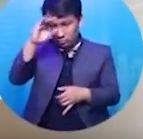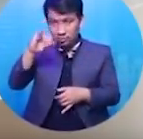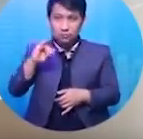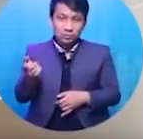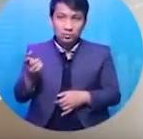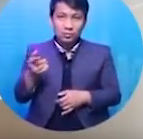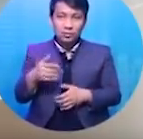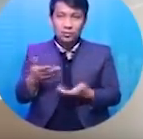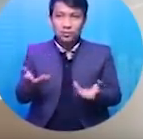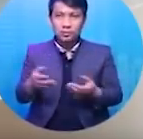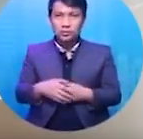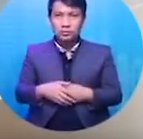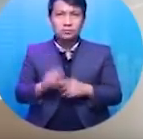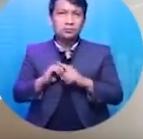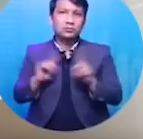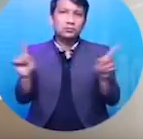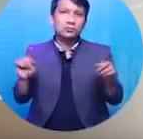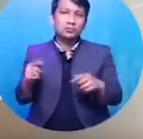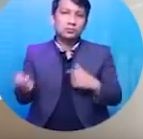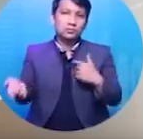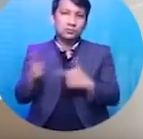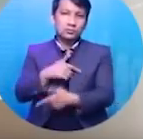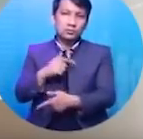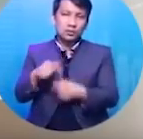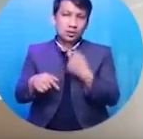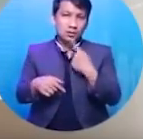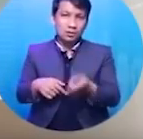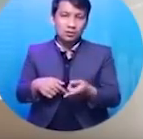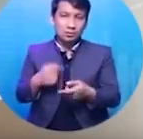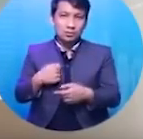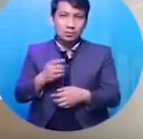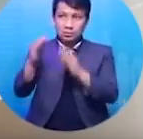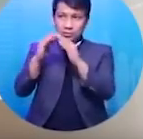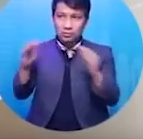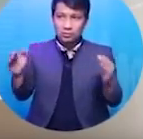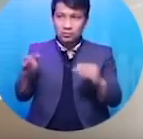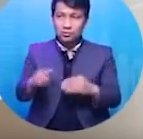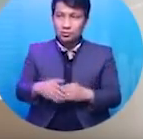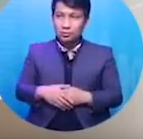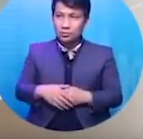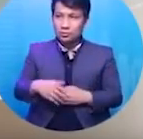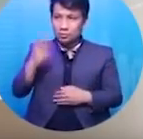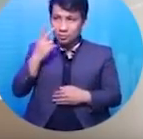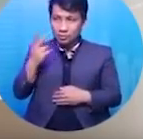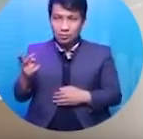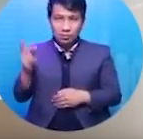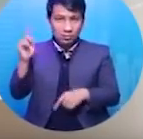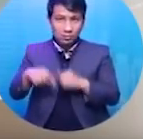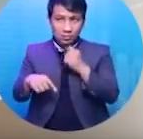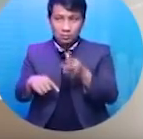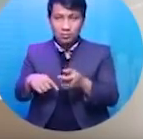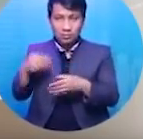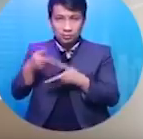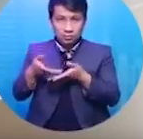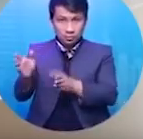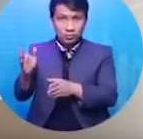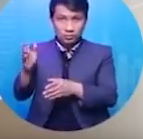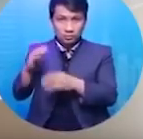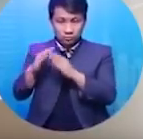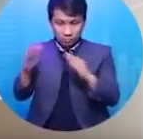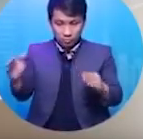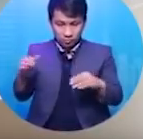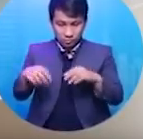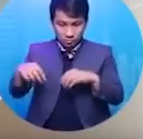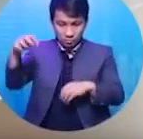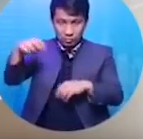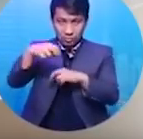kanya. Boss, kayo man po lumagay sa katayo ang kuwani. Ako, pinuntahan ko sila sa bahay nila. Pero hindi, boss, hindi ako pinapapasok sa loob ng bahay. Hanggang terrace lang ako.